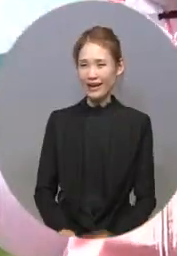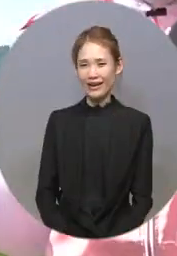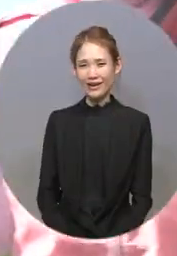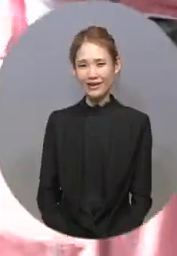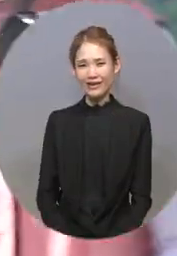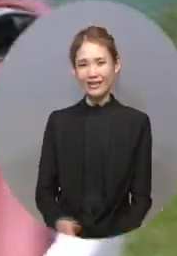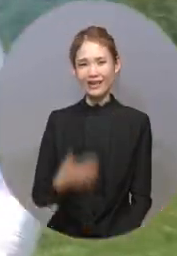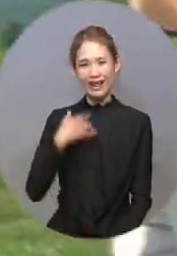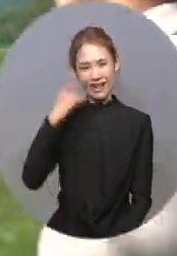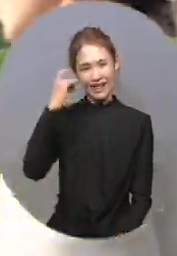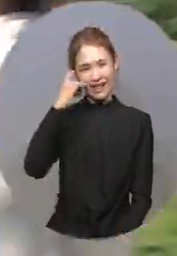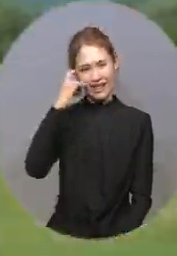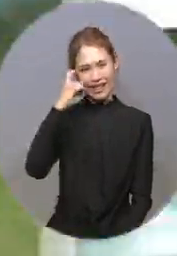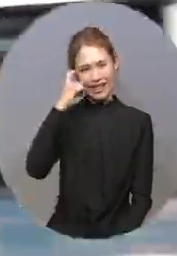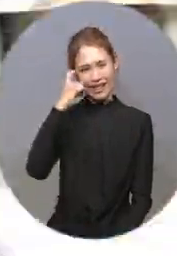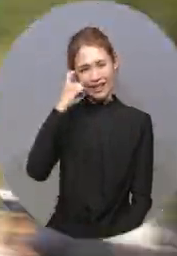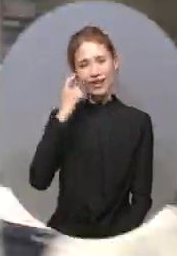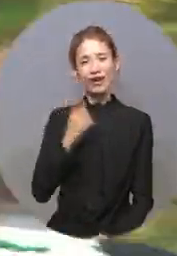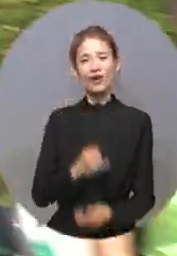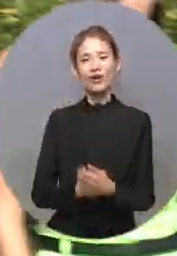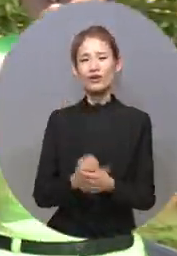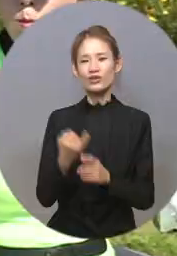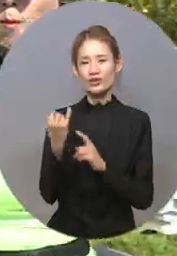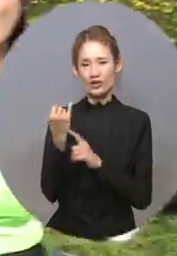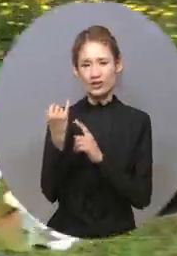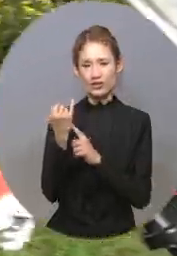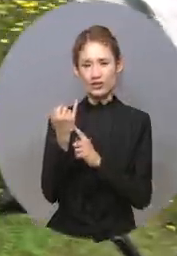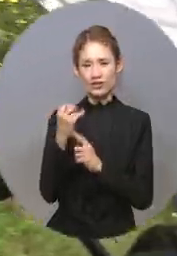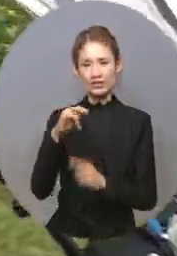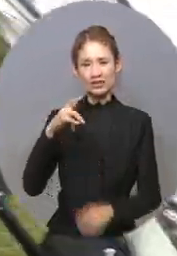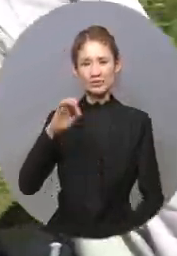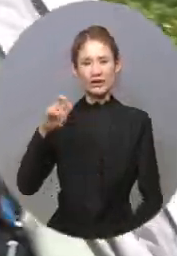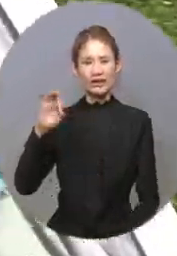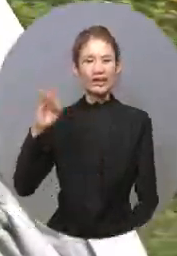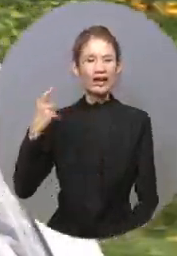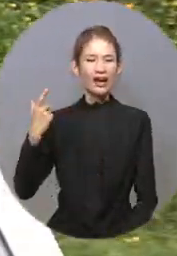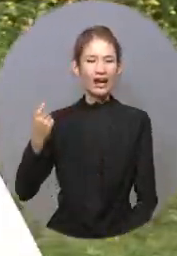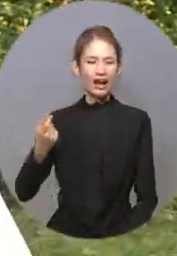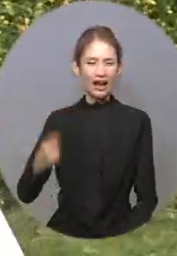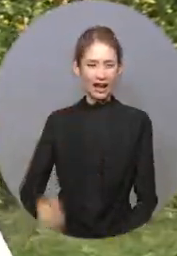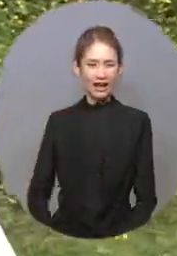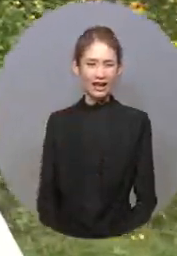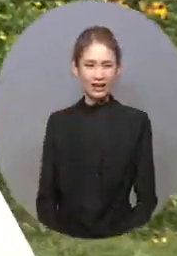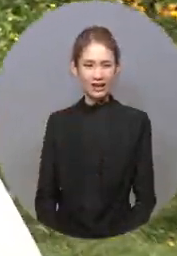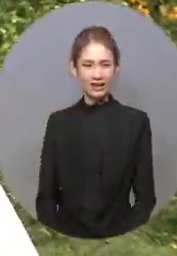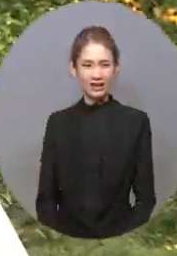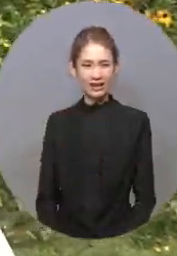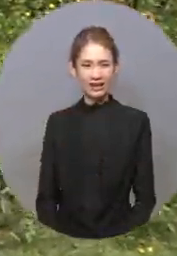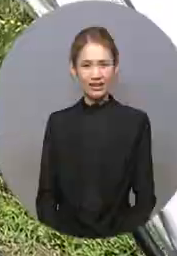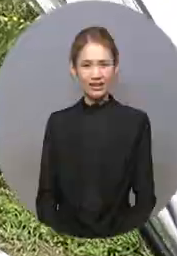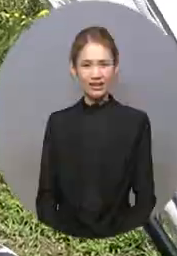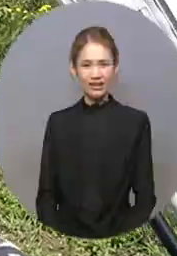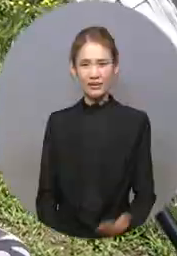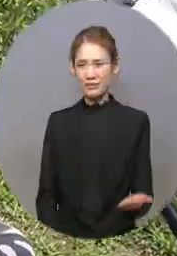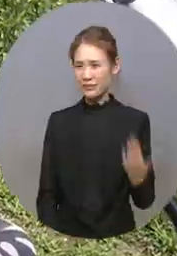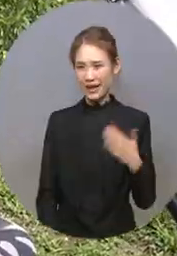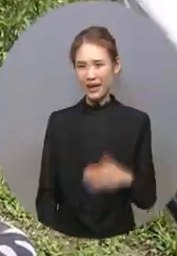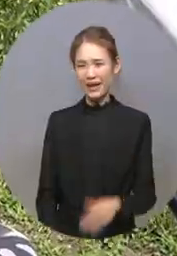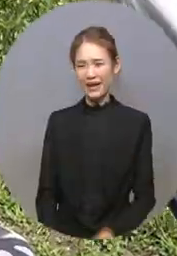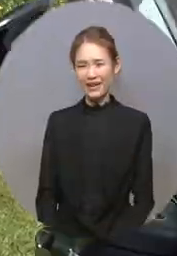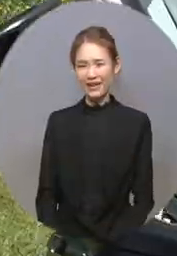내가 봤을 때, 오빠, 연아가, 어. 후락지 같아요. 그럼 나와줄래?